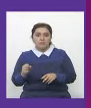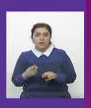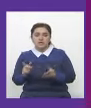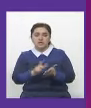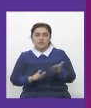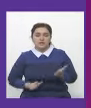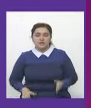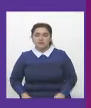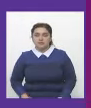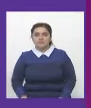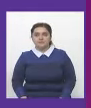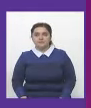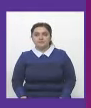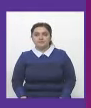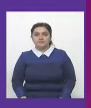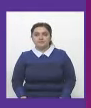стихотворения.